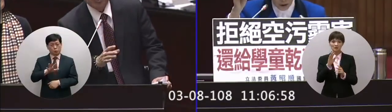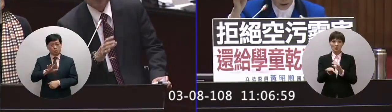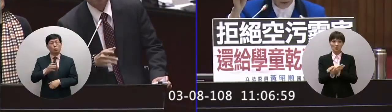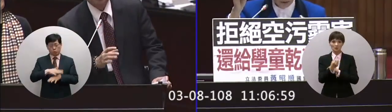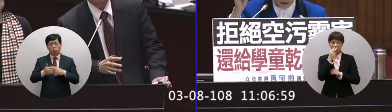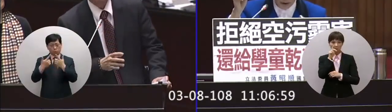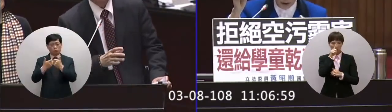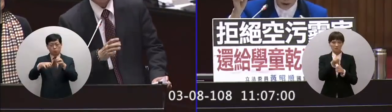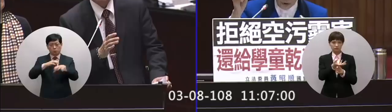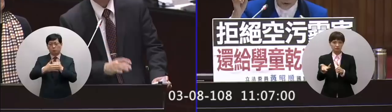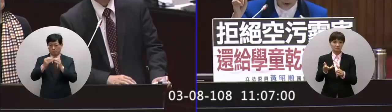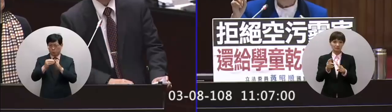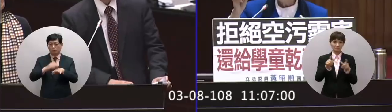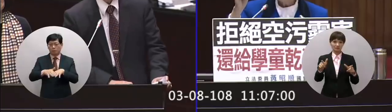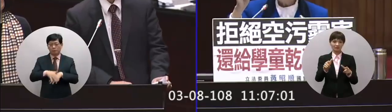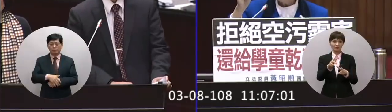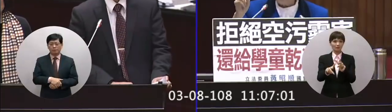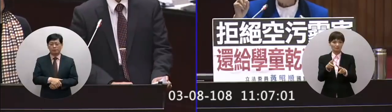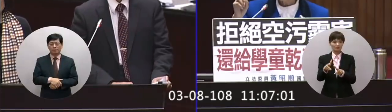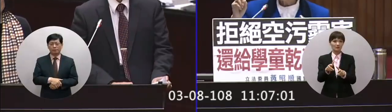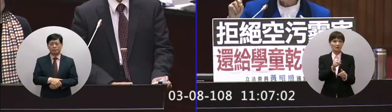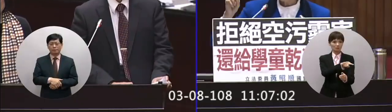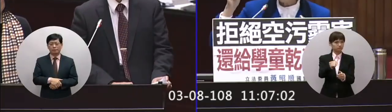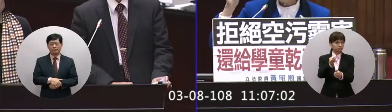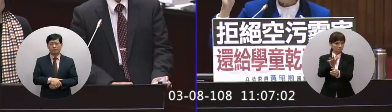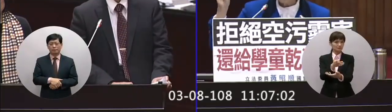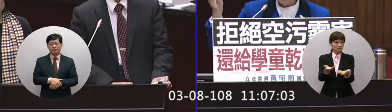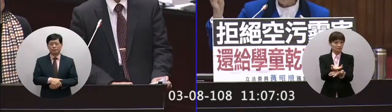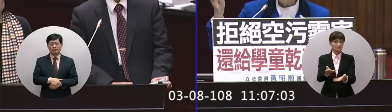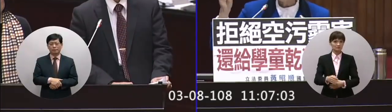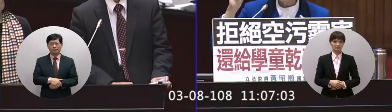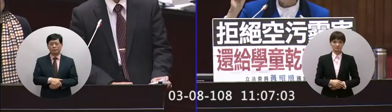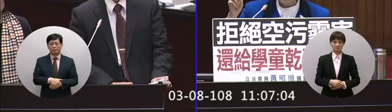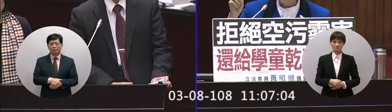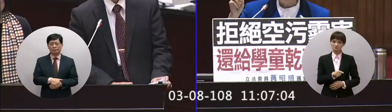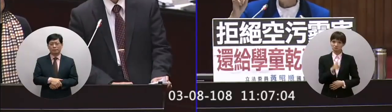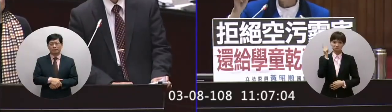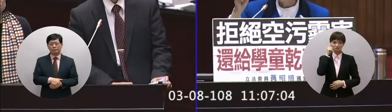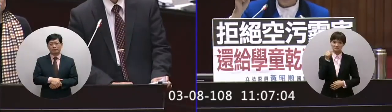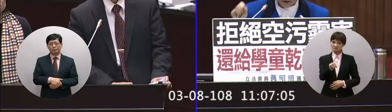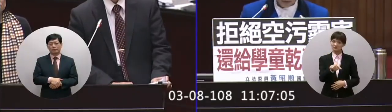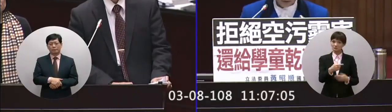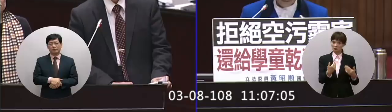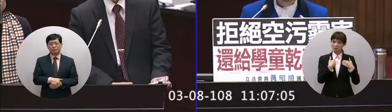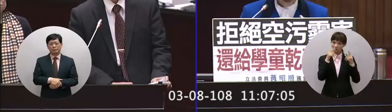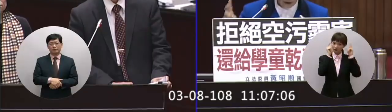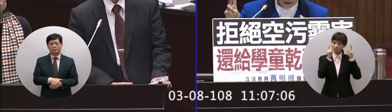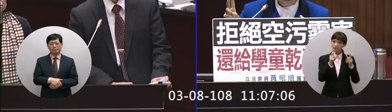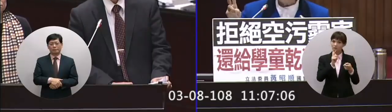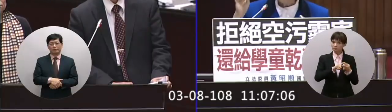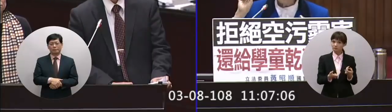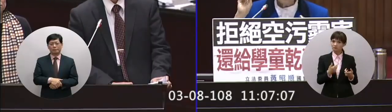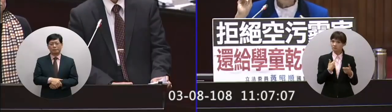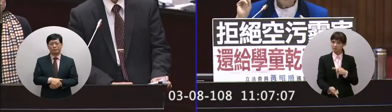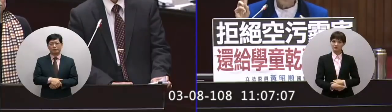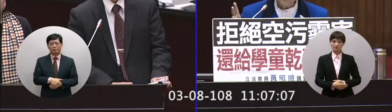处理。第一个，本席的要求说，你们认为这样子的状况对得起高雄吗？这是第一个我要问的。第二